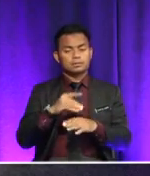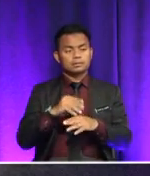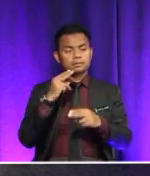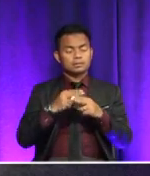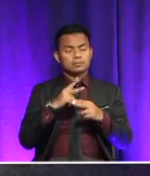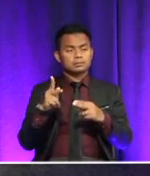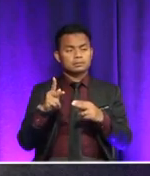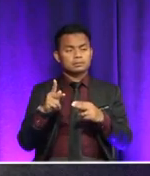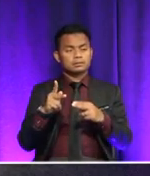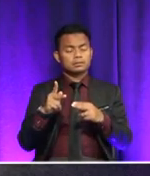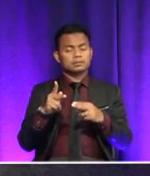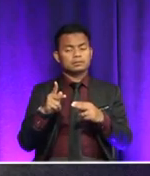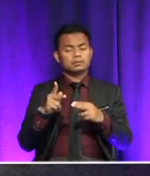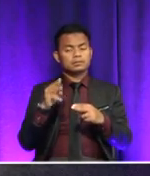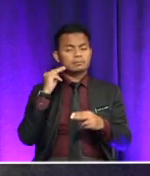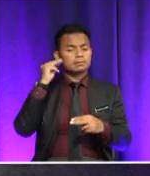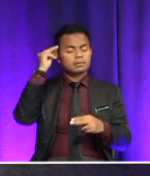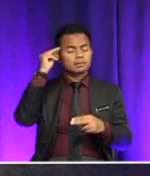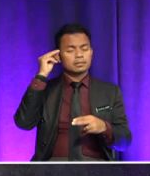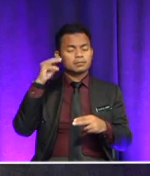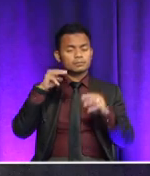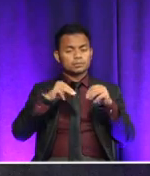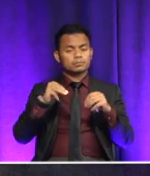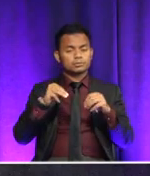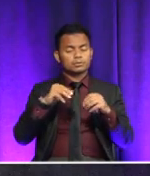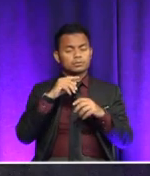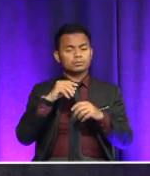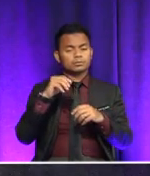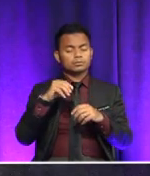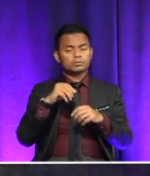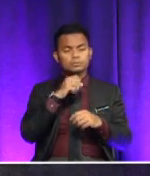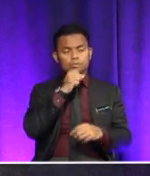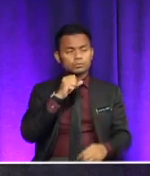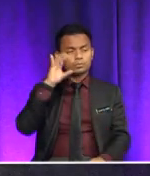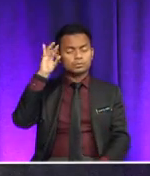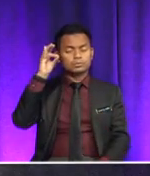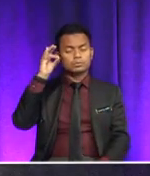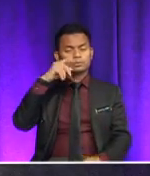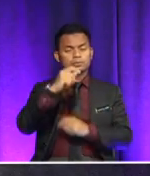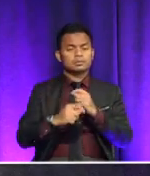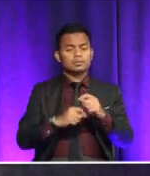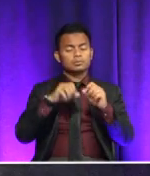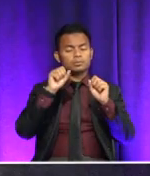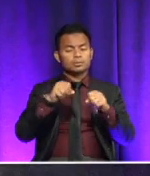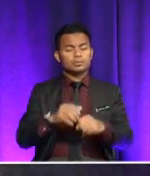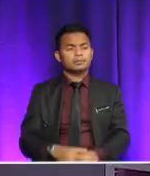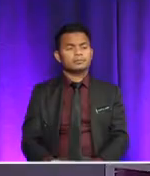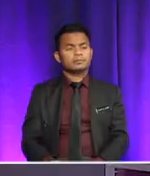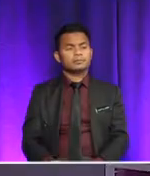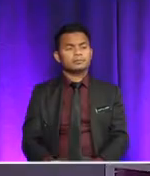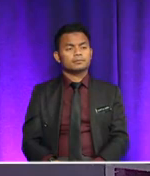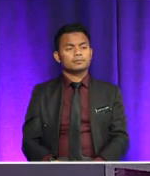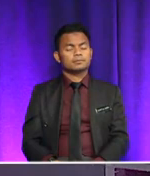17 tahun ndak Boleh bagi cadangan begini Lepas itu sudah memberi contoh sampai-sampai bagi contoh